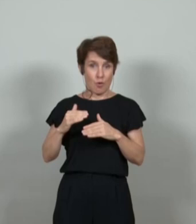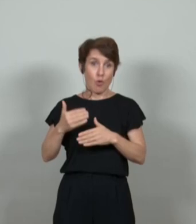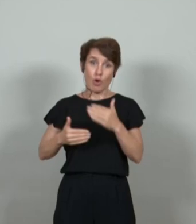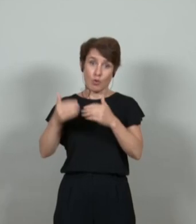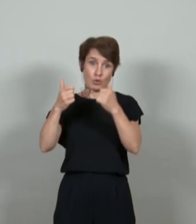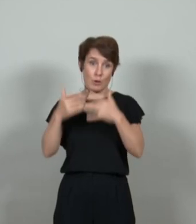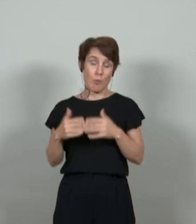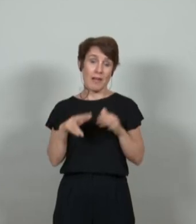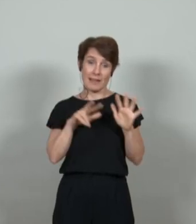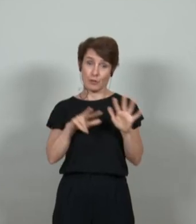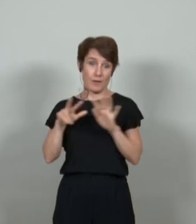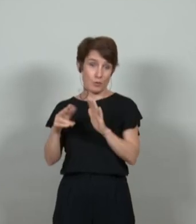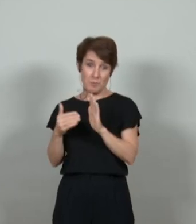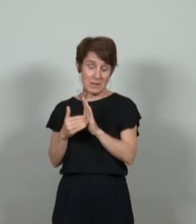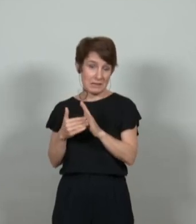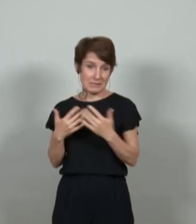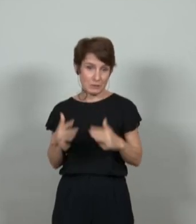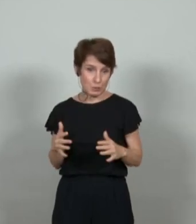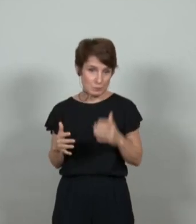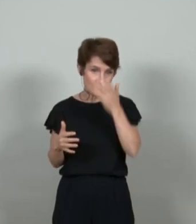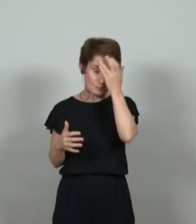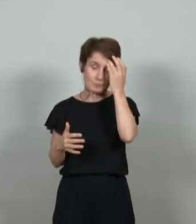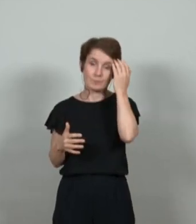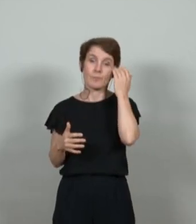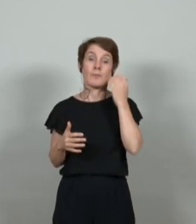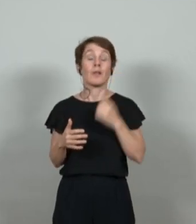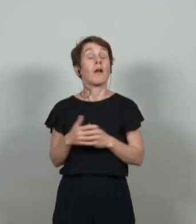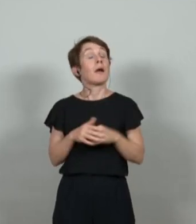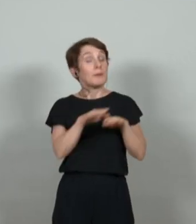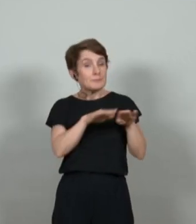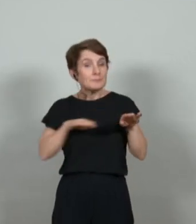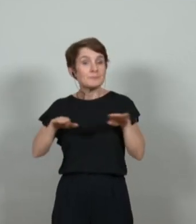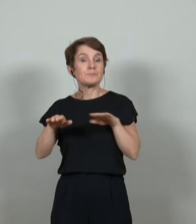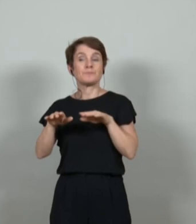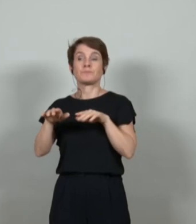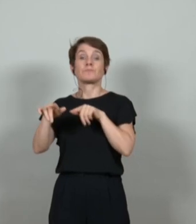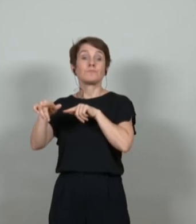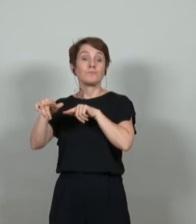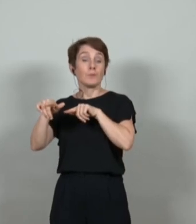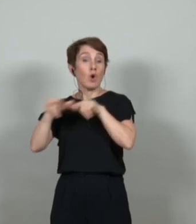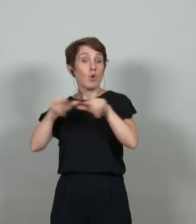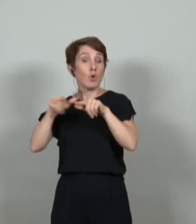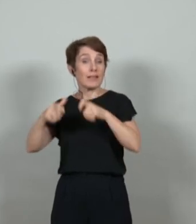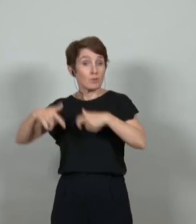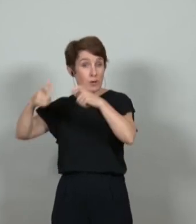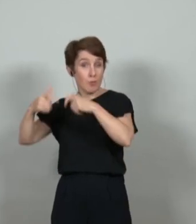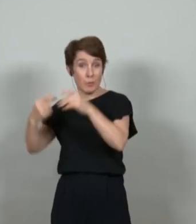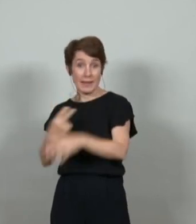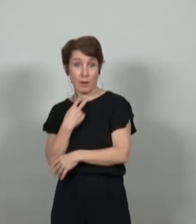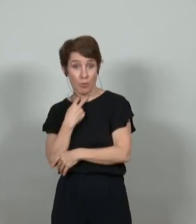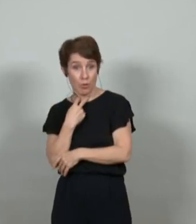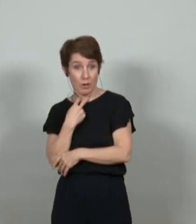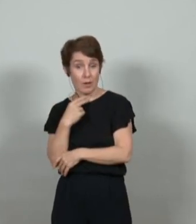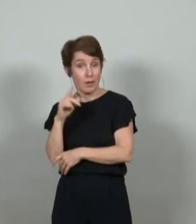dans le même temps dans le même temps le marché de la location immobilière est bloqué avec deux fois moins